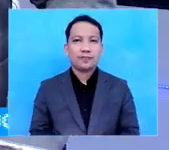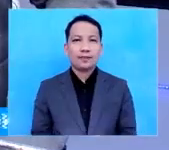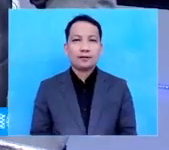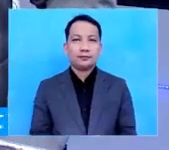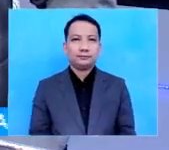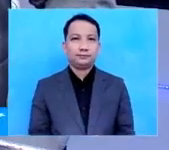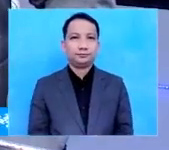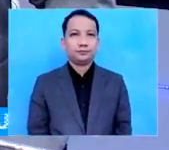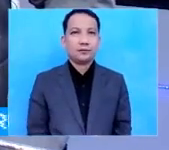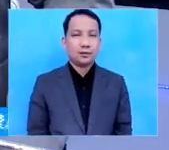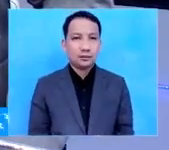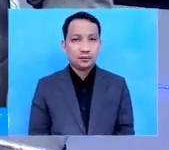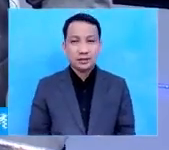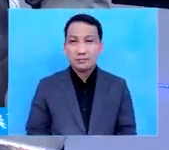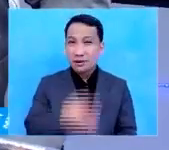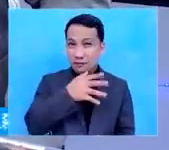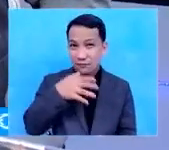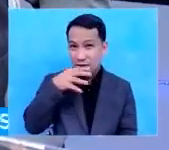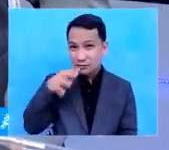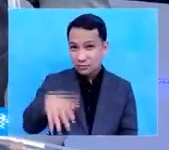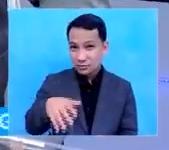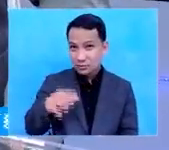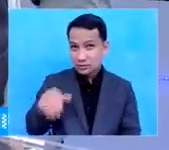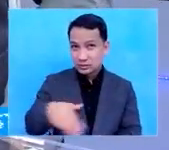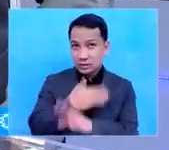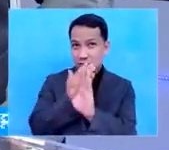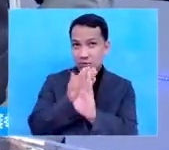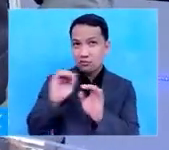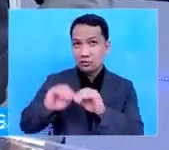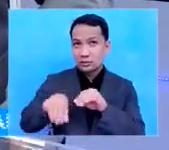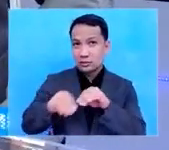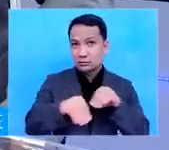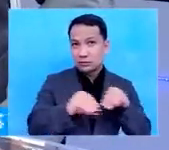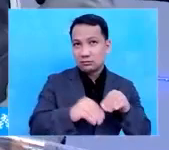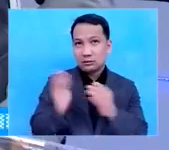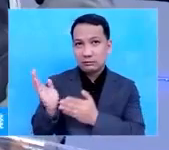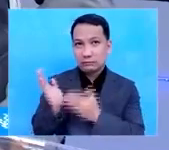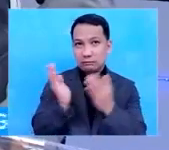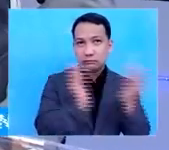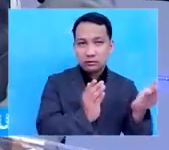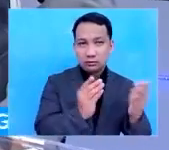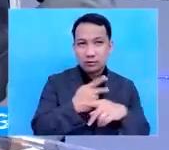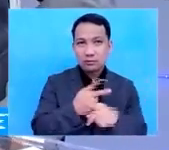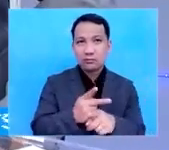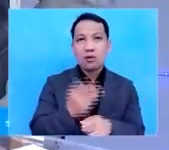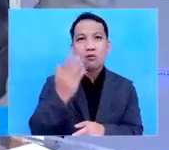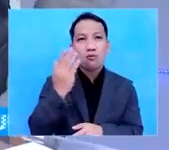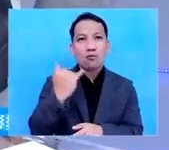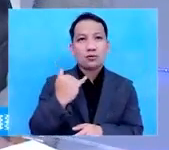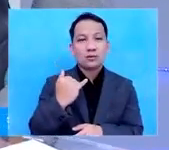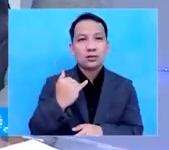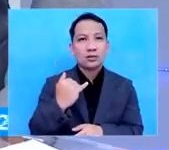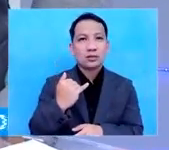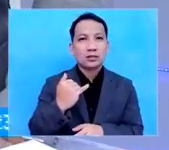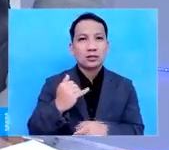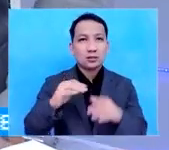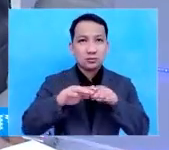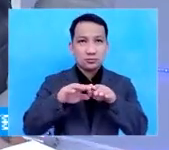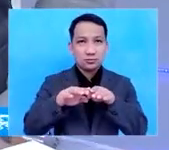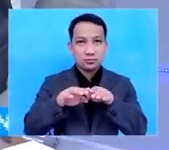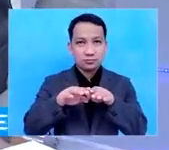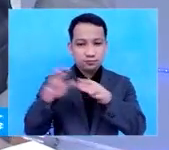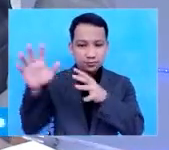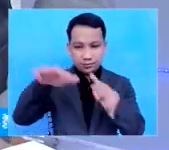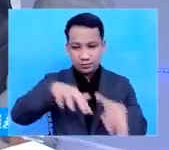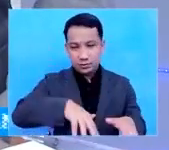Nalulugi ang ilang magsasaka sa isang barangay sa Davao. Hirap kasi silang maghatid ng kanilang mga produkto dahil natabunan ng sunod-sunod na